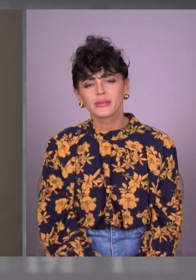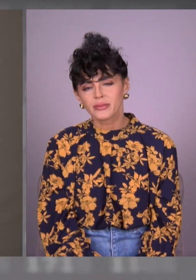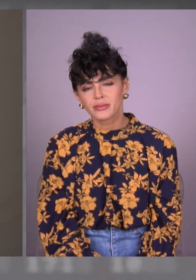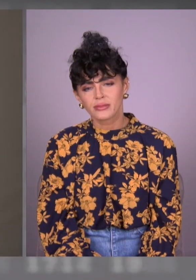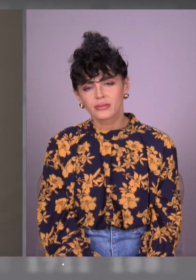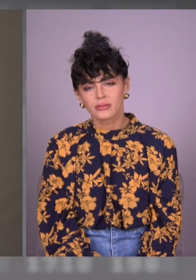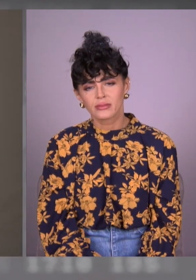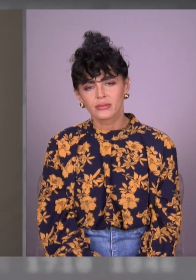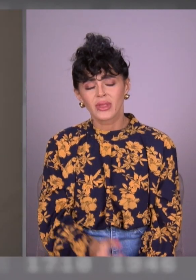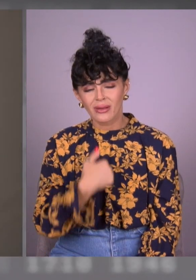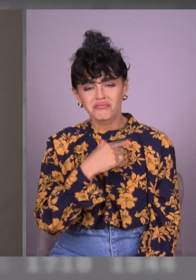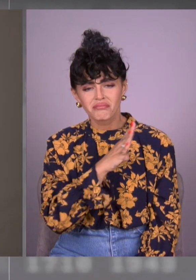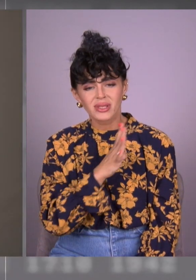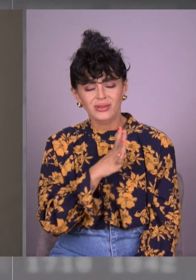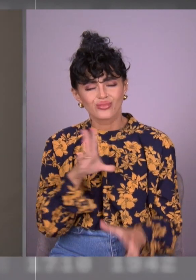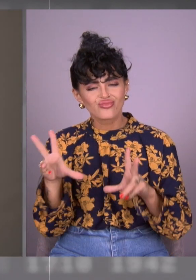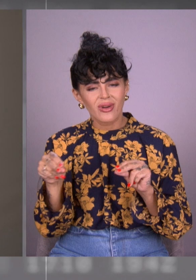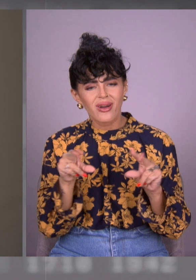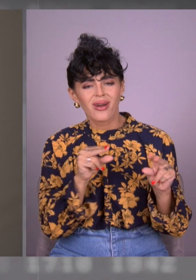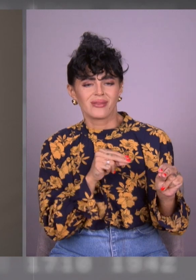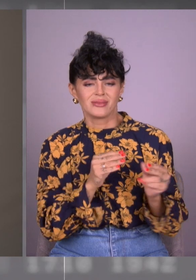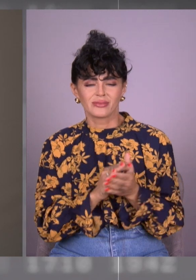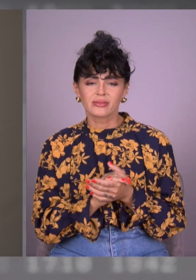До війни ми були щасливі.